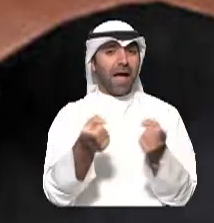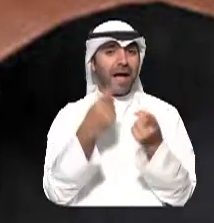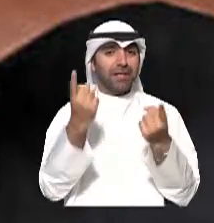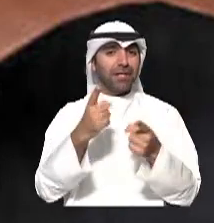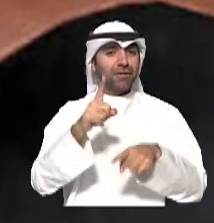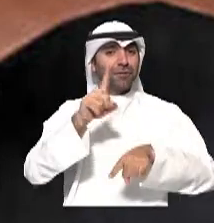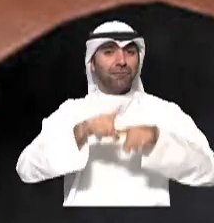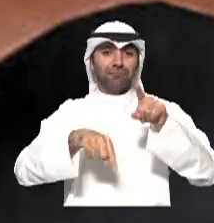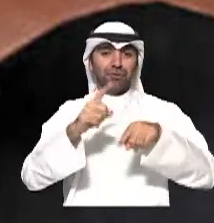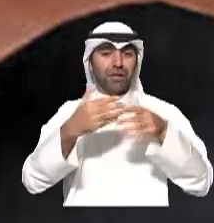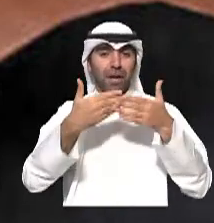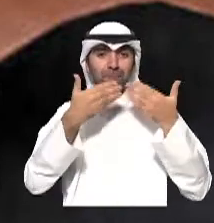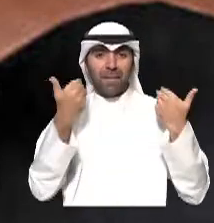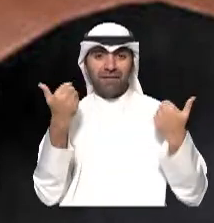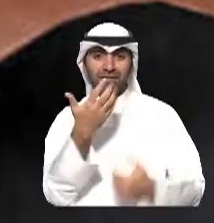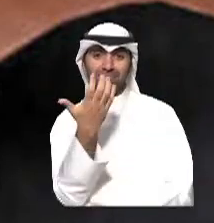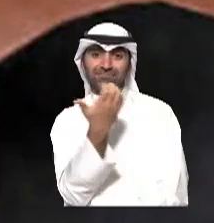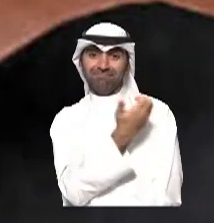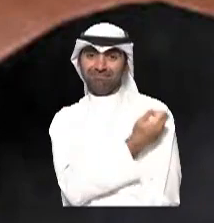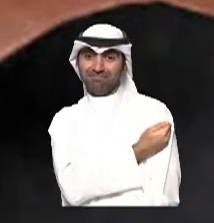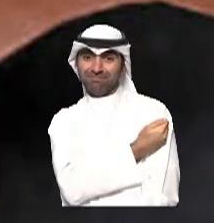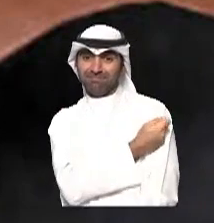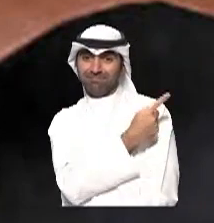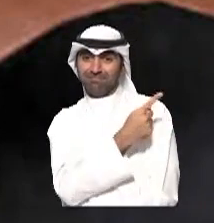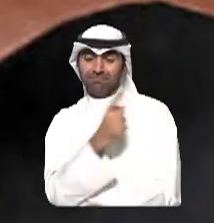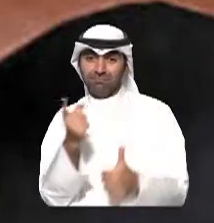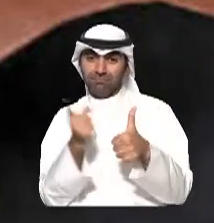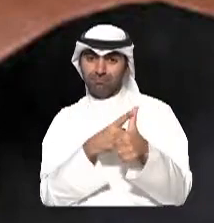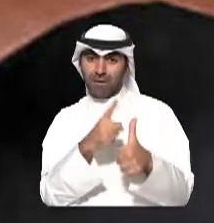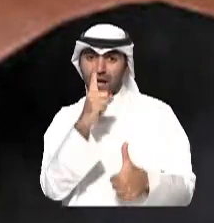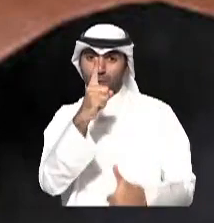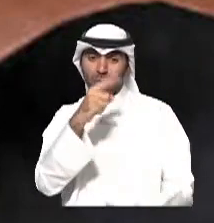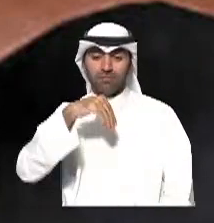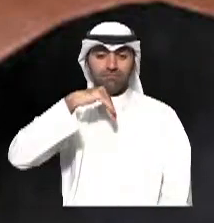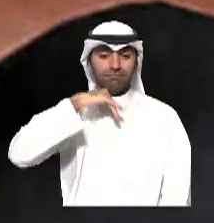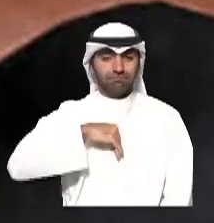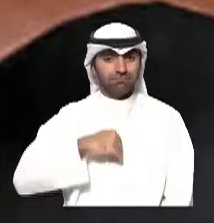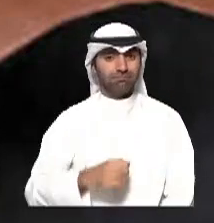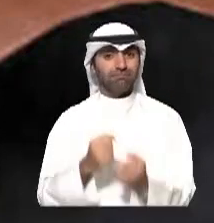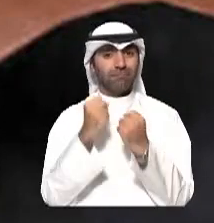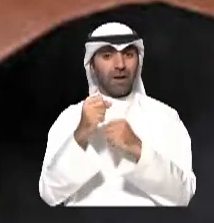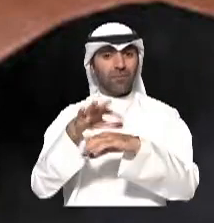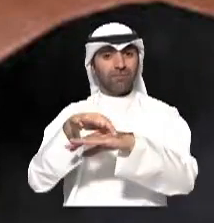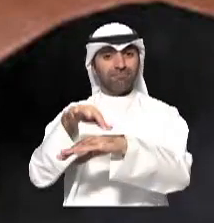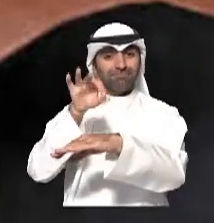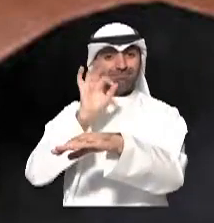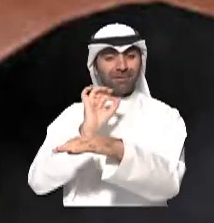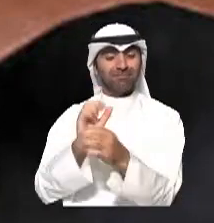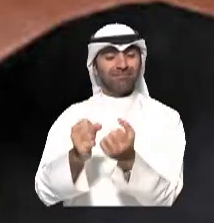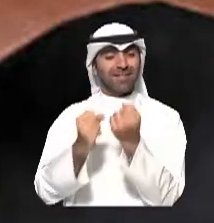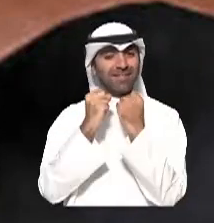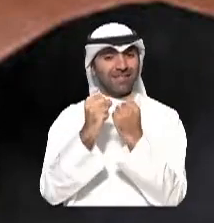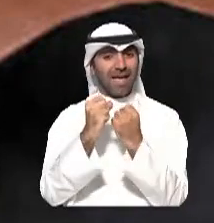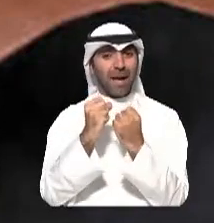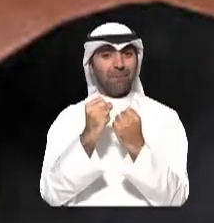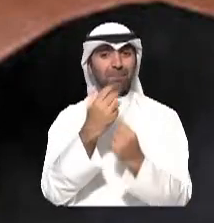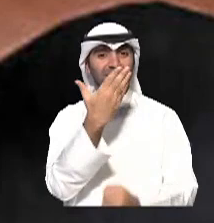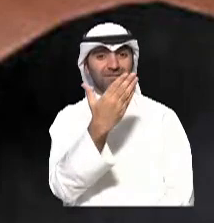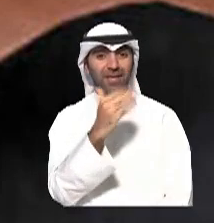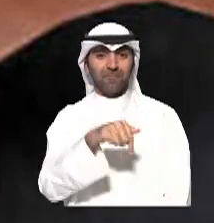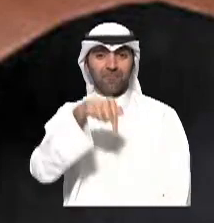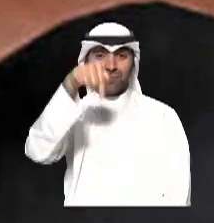المعتمدة للقاح كوفيد-19 والمعمول بها في عدة دول حول العالم مثل المملكة